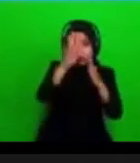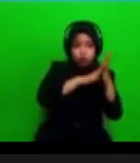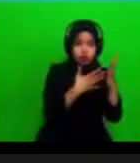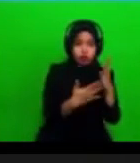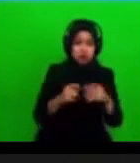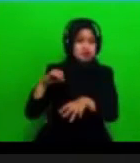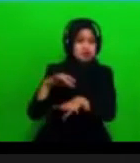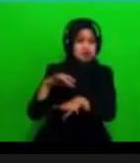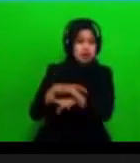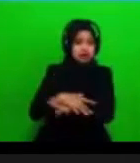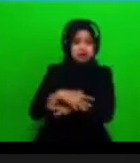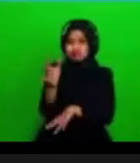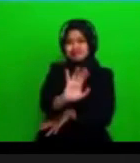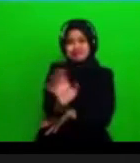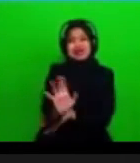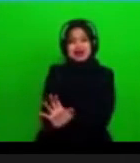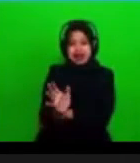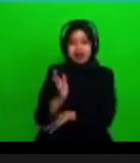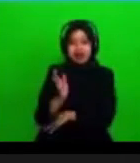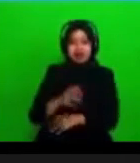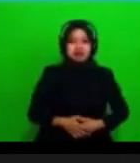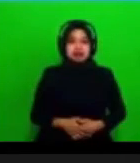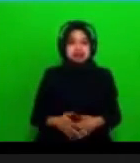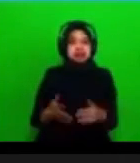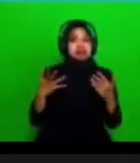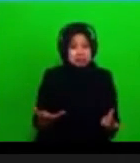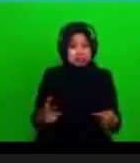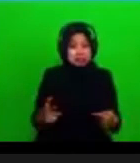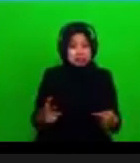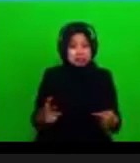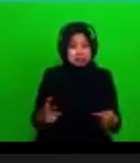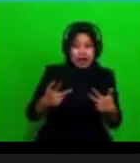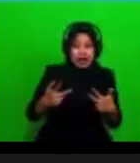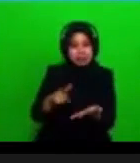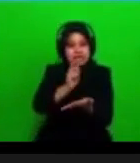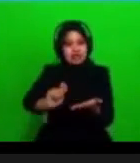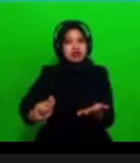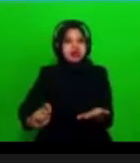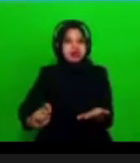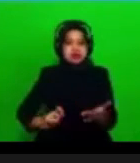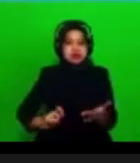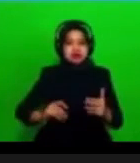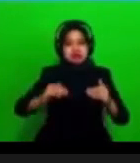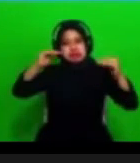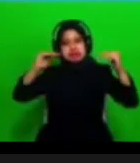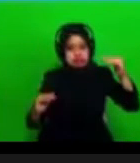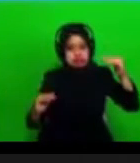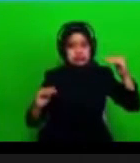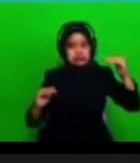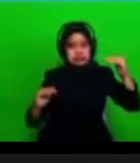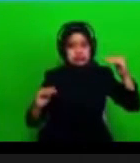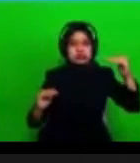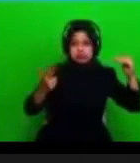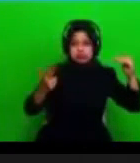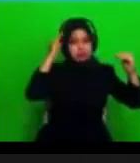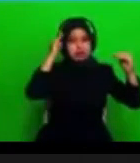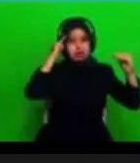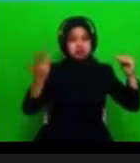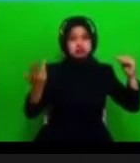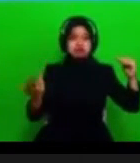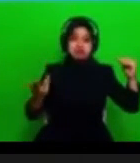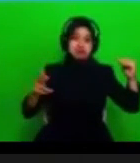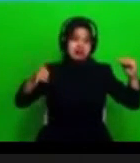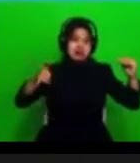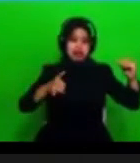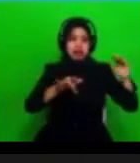Kurikulum tidak cukup praktis dari operasional, sehingga ini menjadi catatan juga. Kemudian kesenjangan pemerintahan,